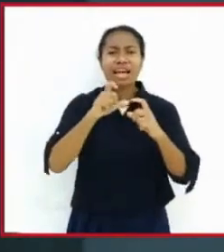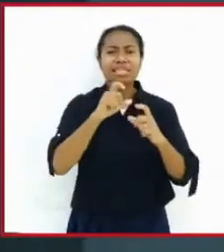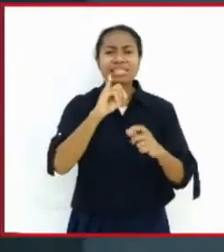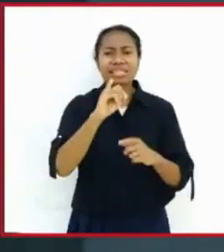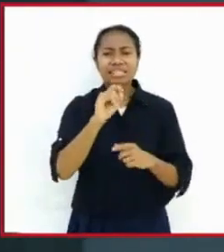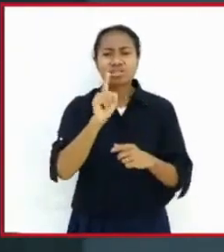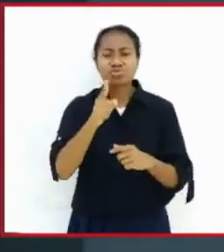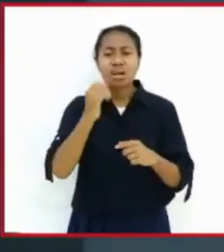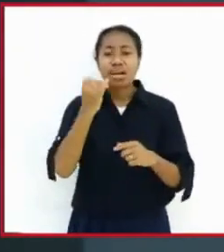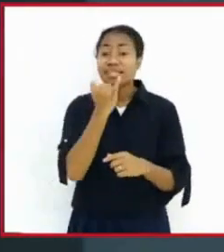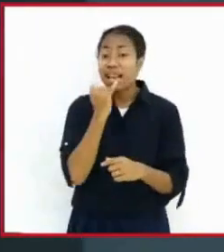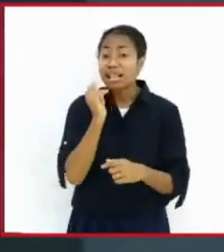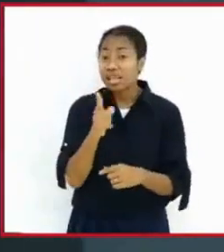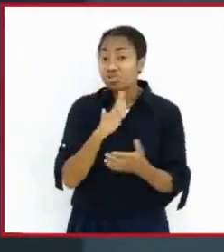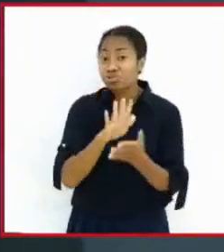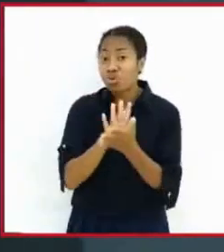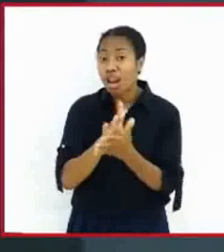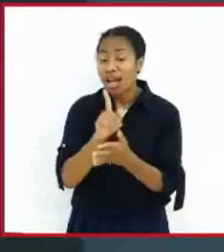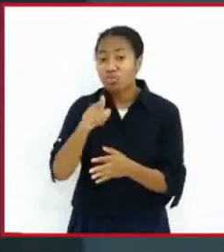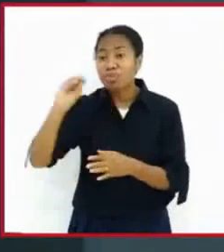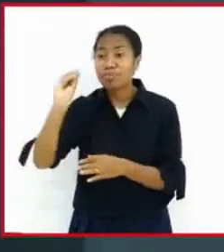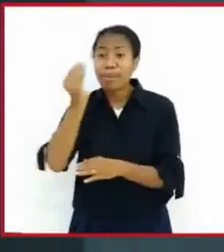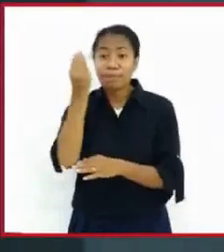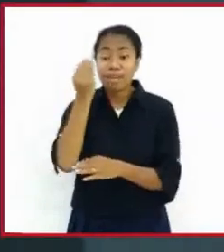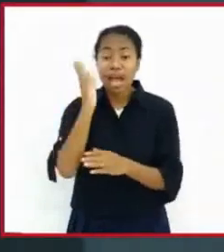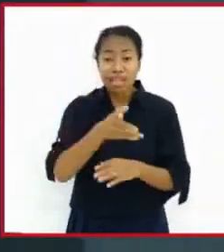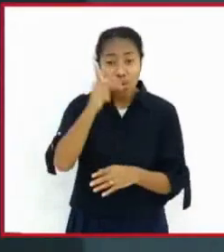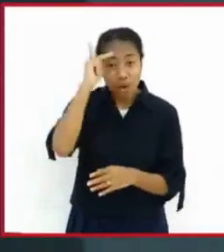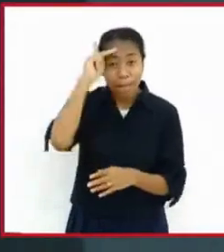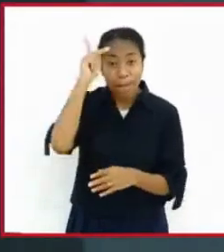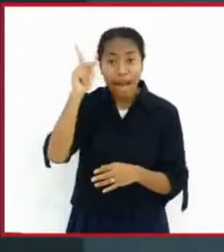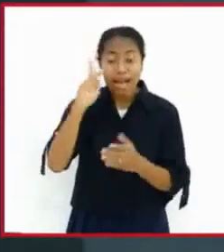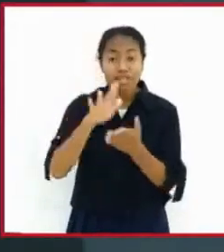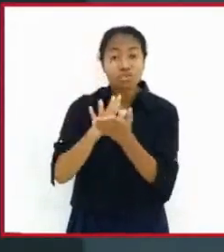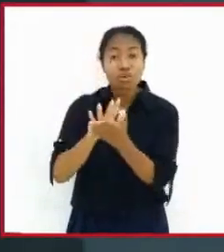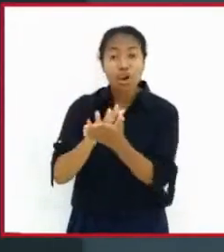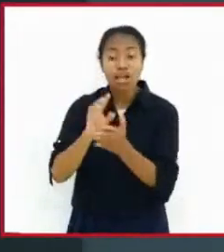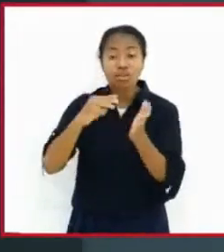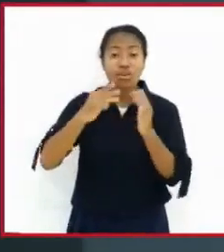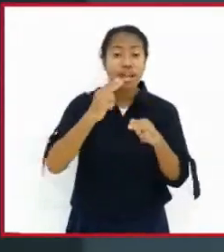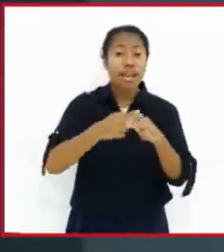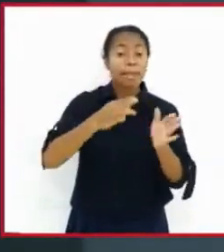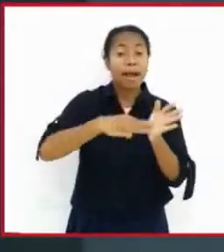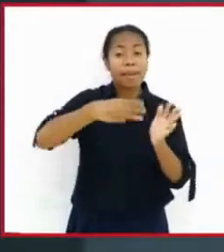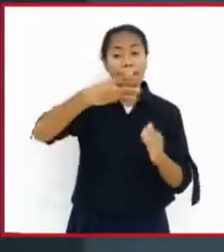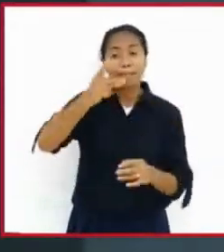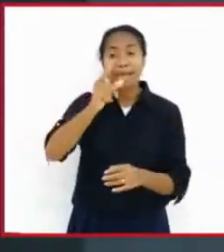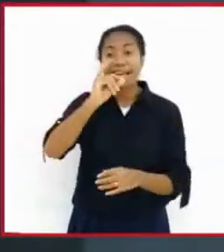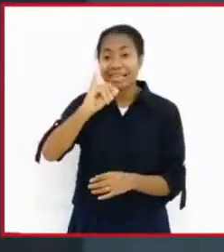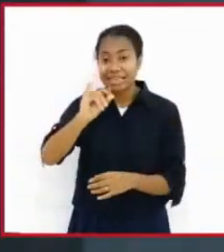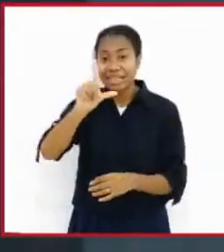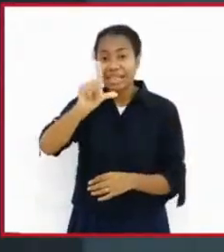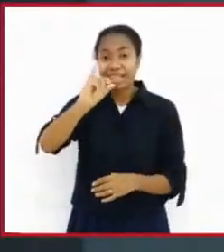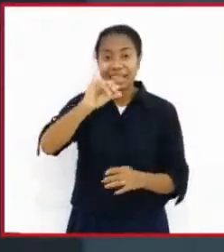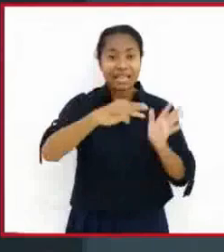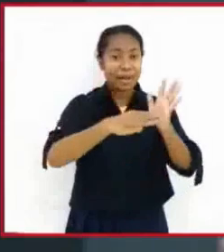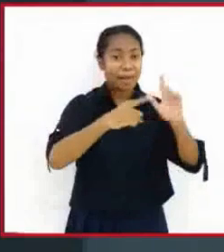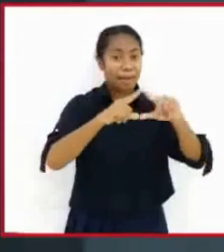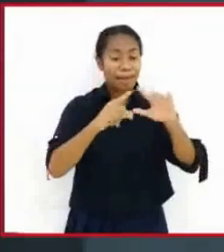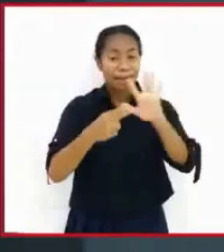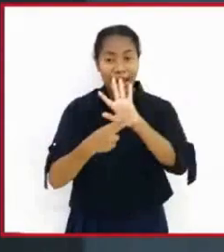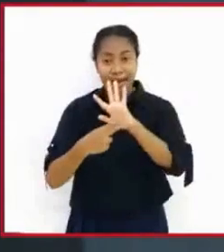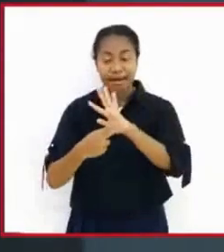sekolah itu dipimpin atau Kepala Sekolahnya namanya Merry Liman dan maryland ini adalah seorang